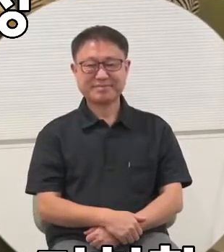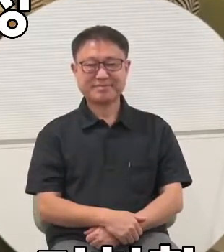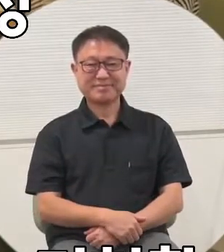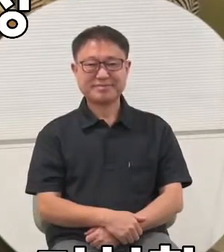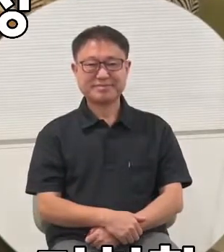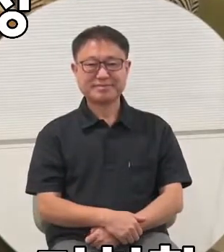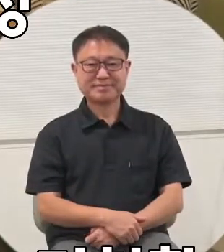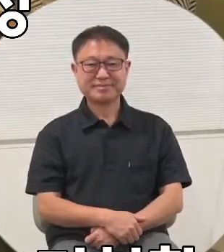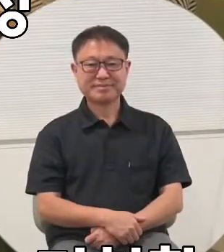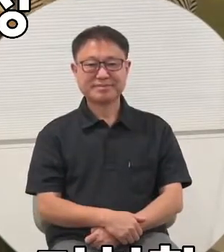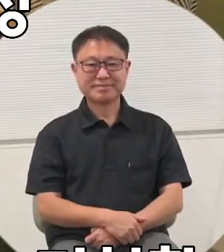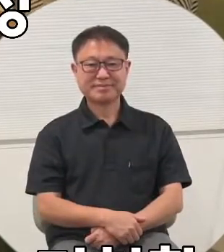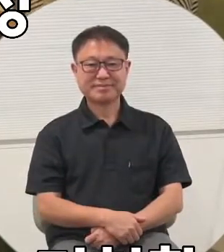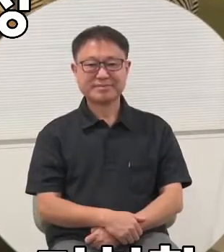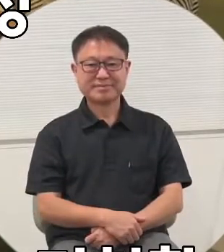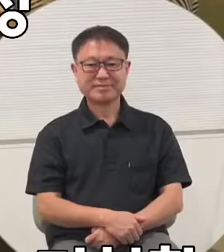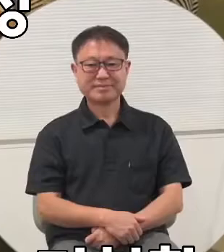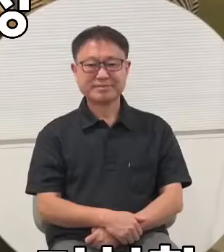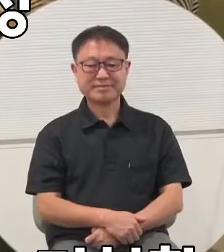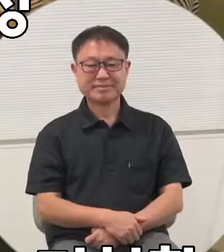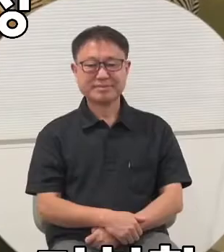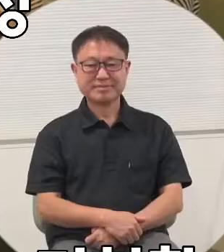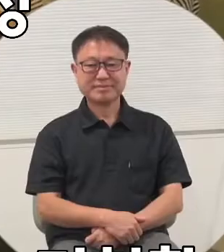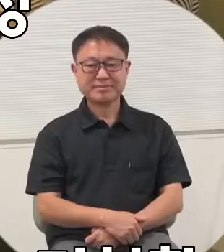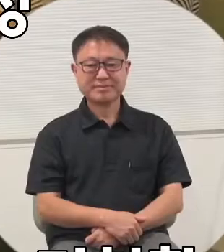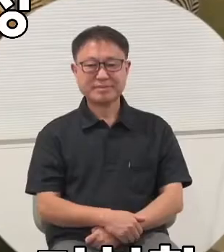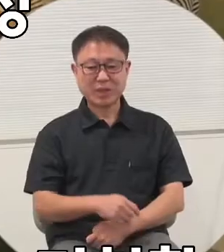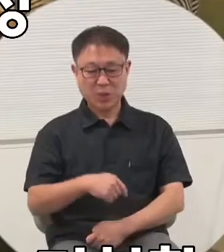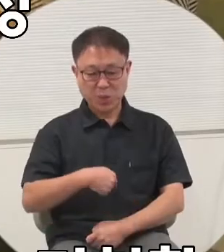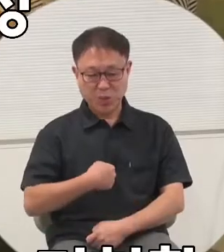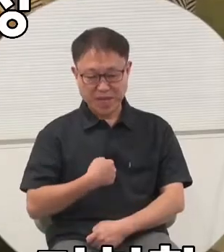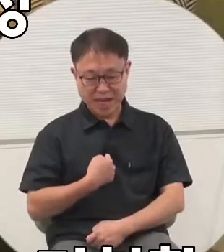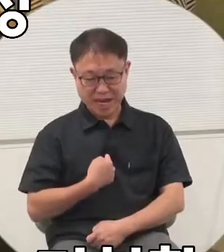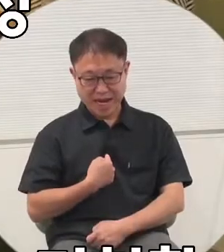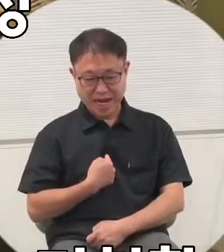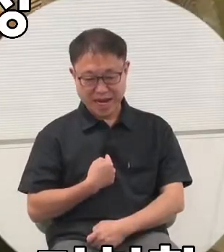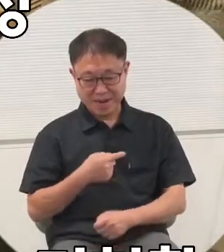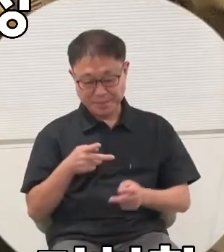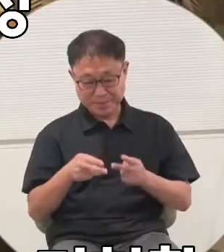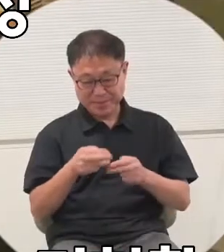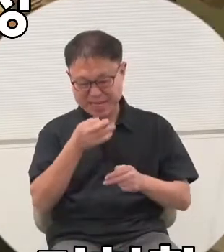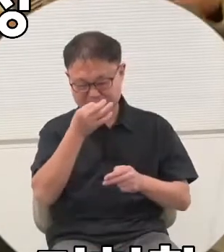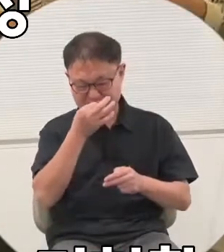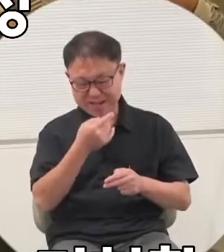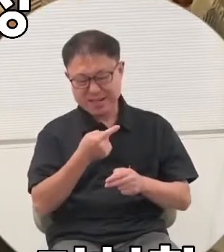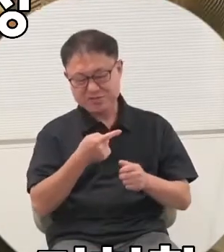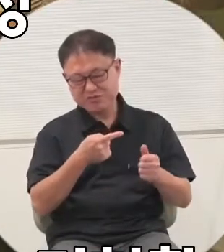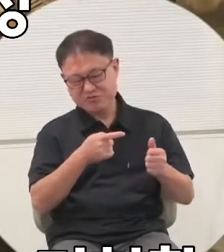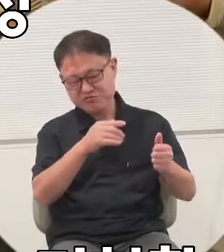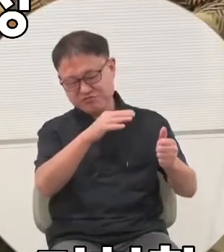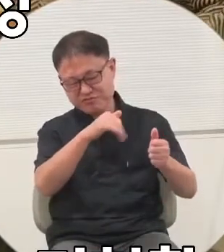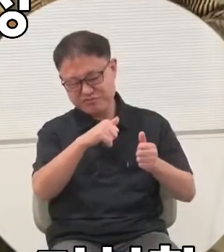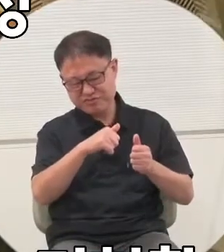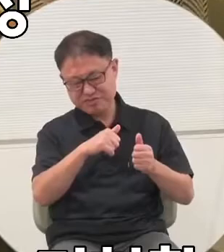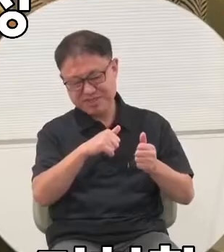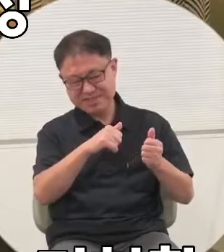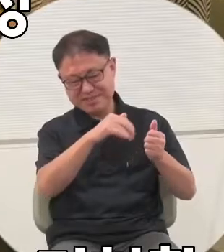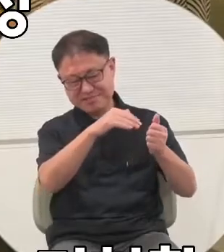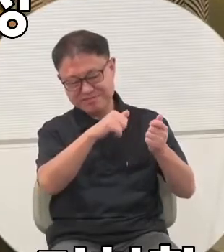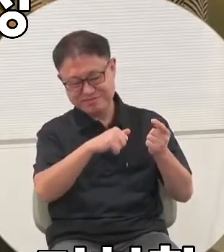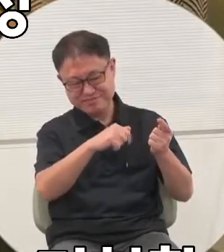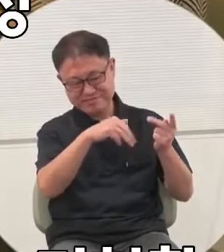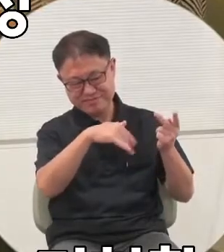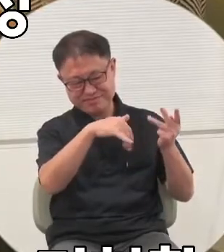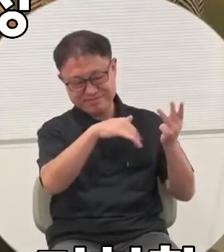그렇죠. 예 제가 이제 혼자 하다가 너무 힘들어서 이제 둘이 하다가 셋이 하다가 이렇게 되고